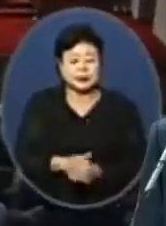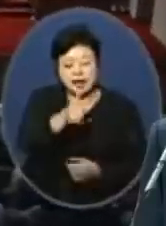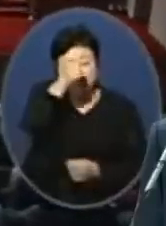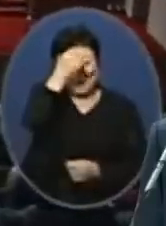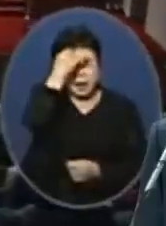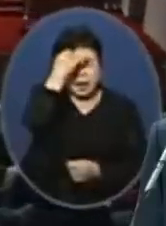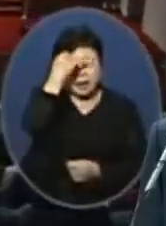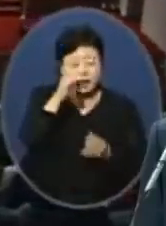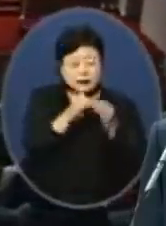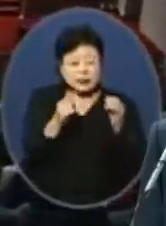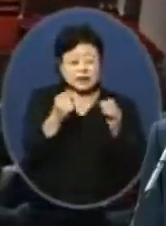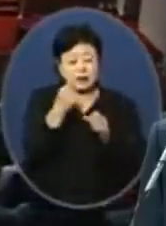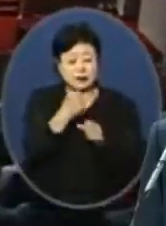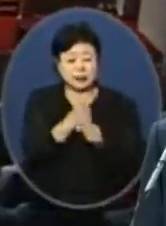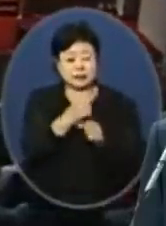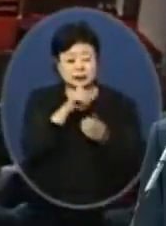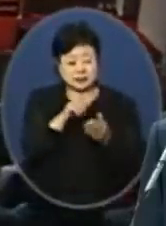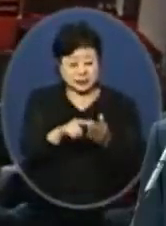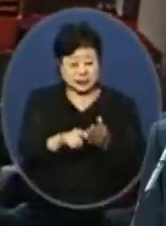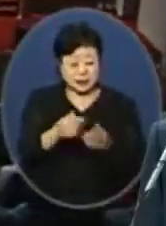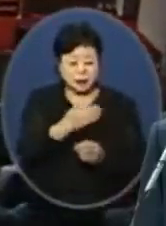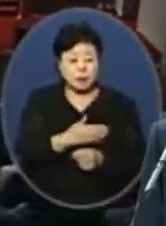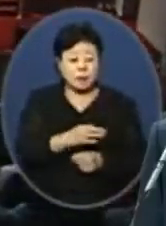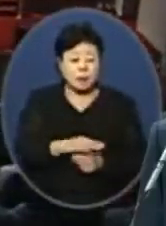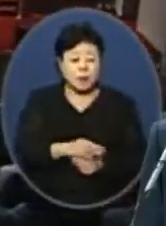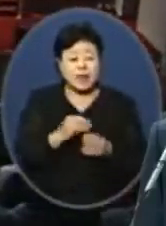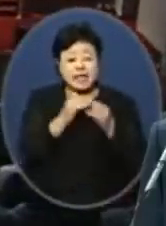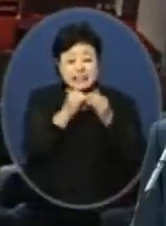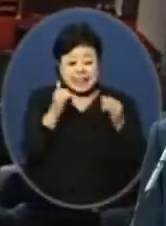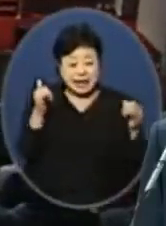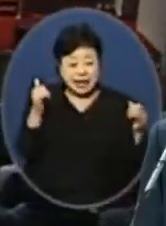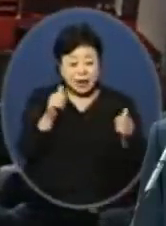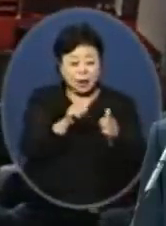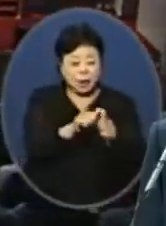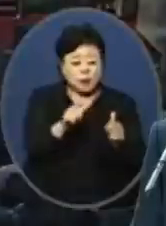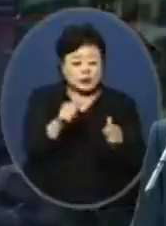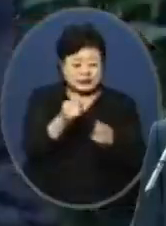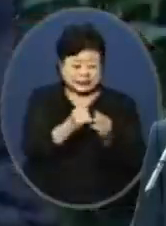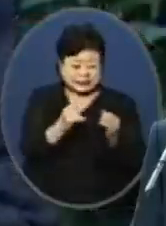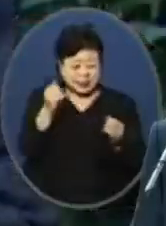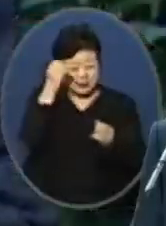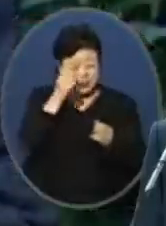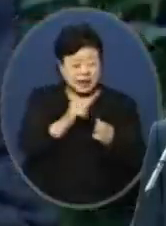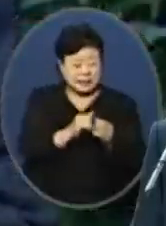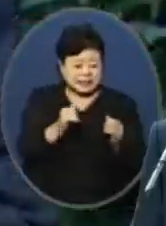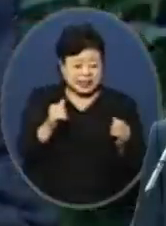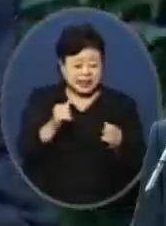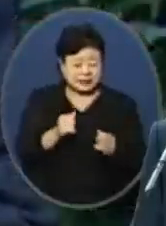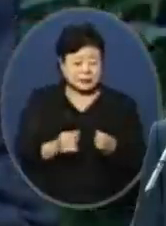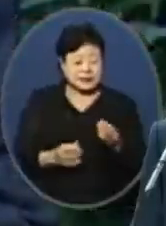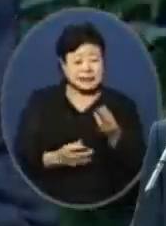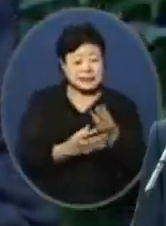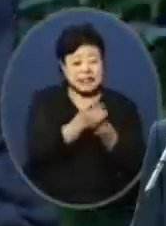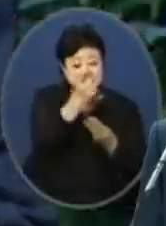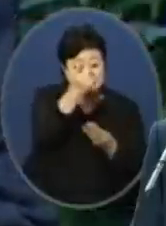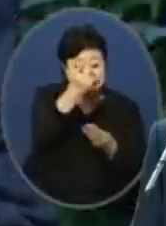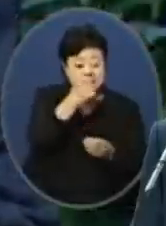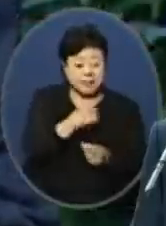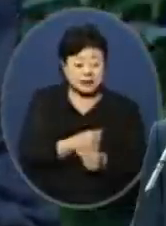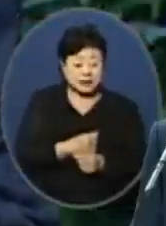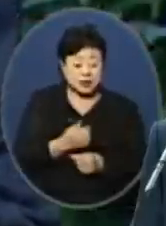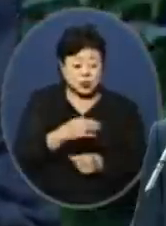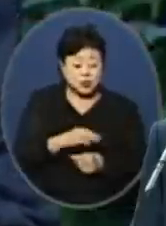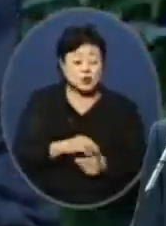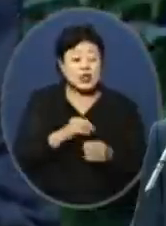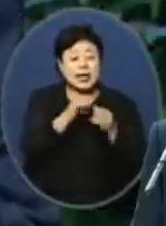아담과 하와가 사람을 만드셨을 때 육체의 사람, 혼의 사람, 영의 사람, 삼위일체로 만들었는데